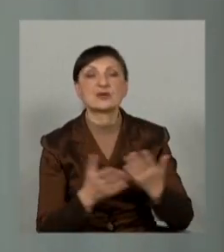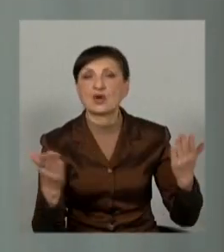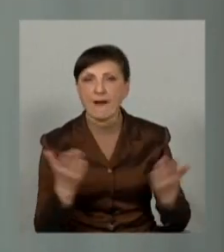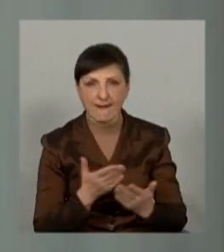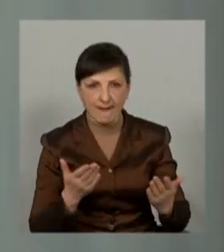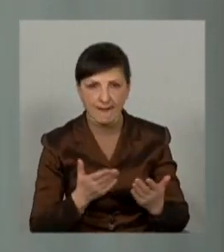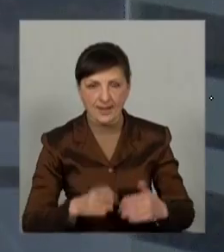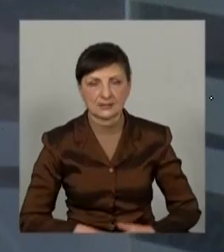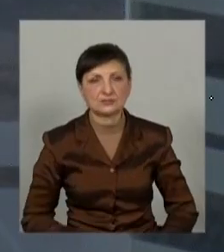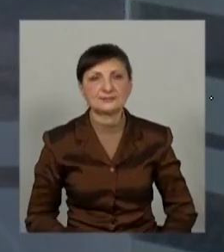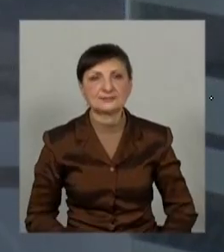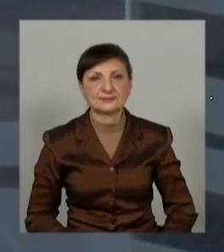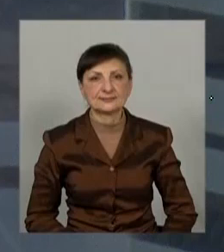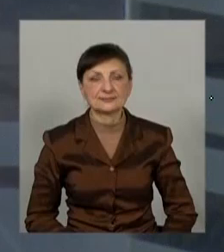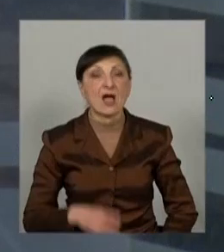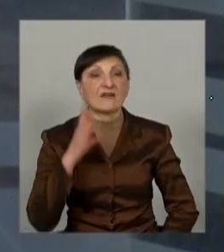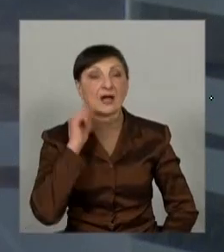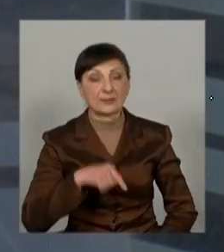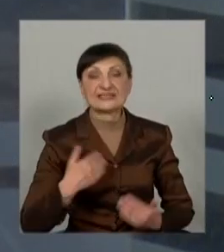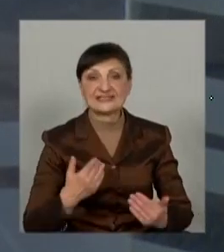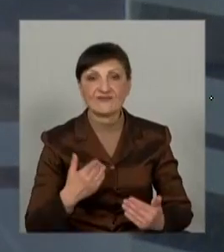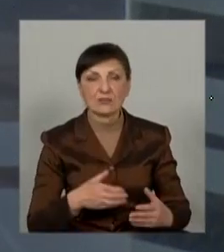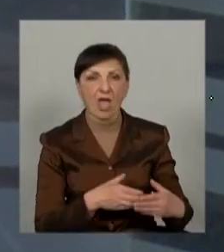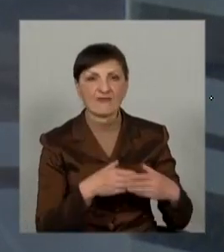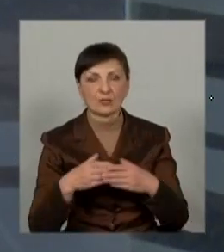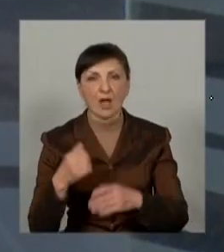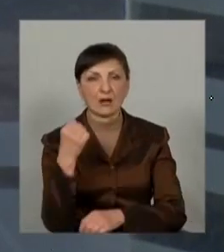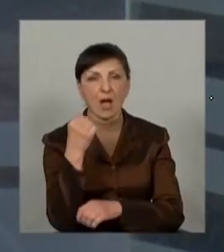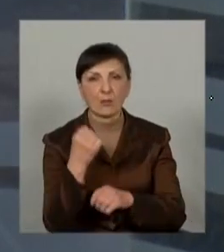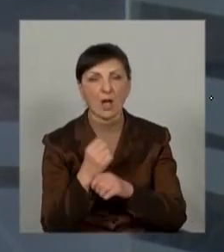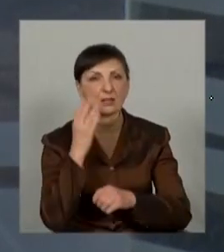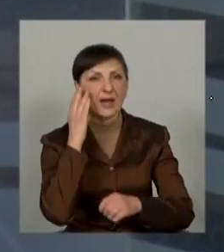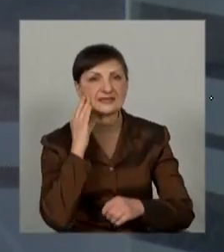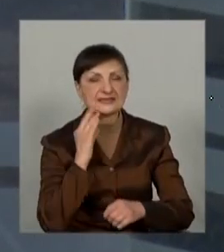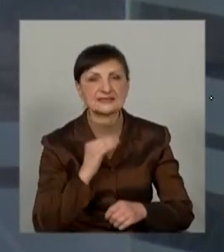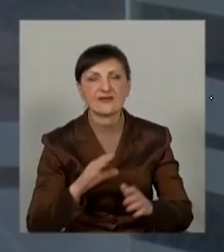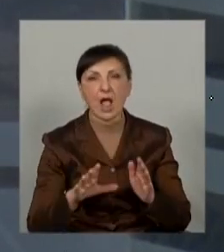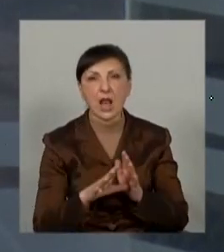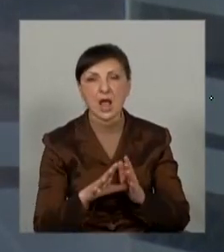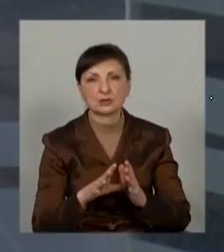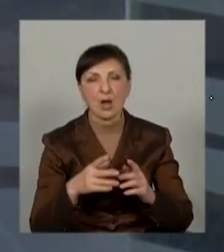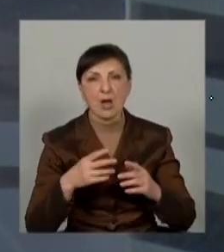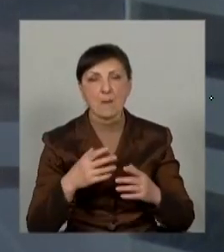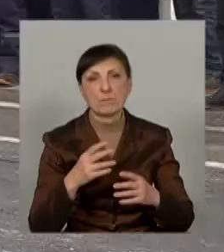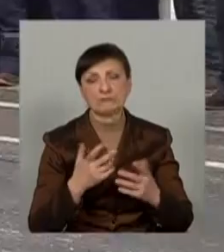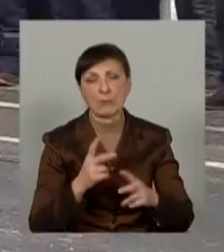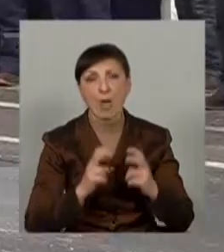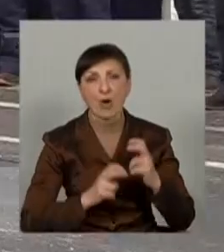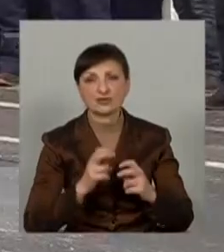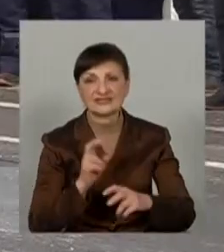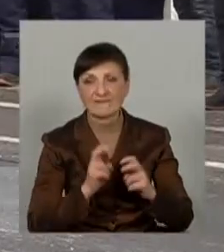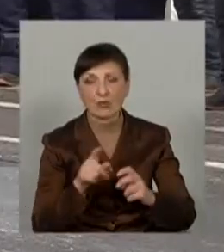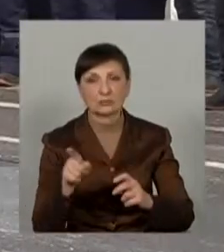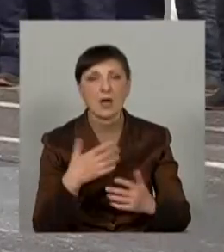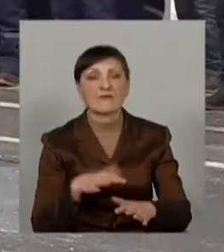нужна. В Алматы сегодня эвакуировали работников Алматинского электромеханического завода. Это произошло в